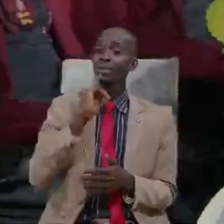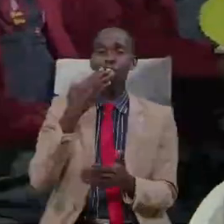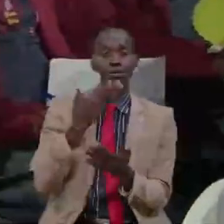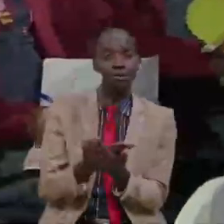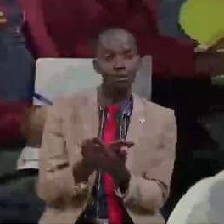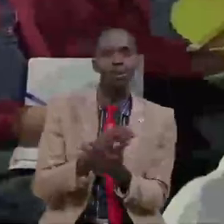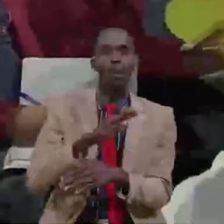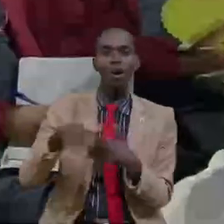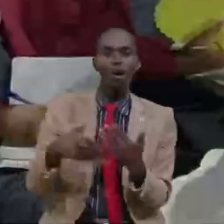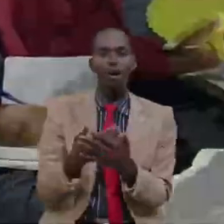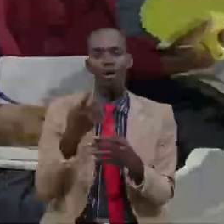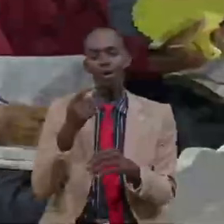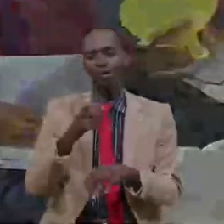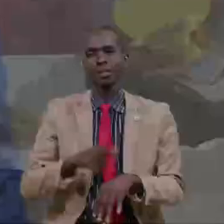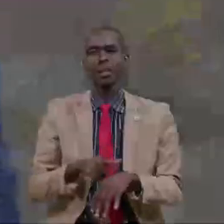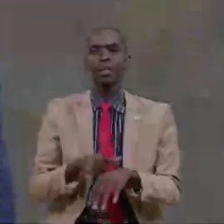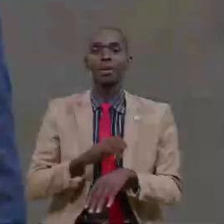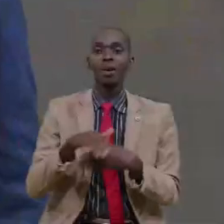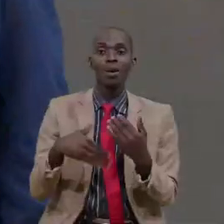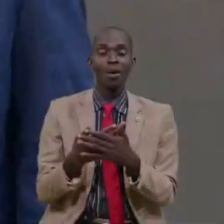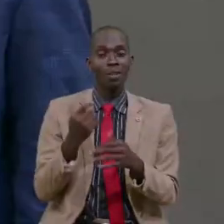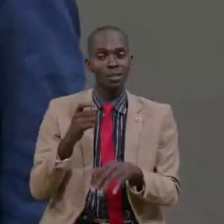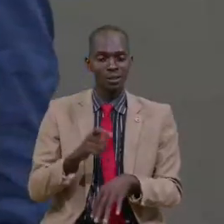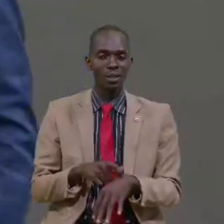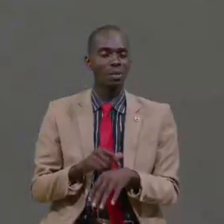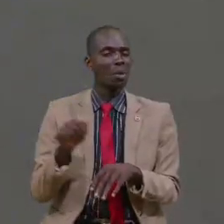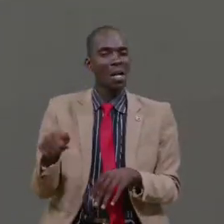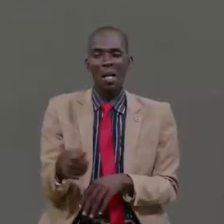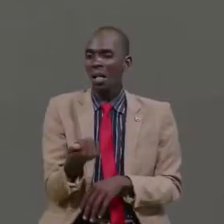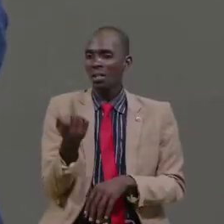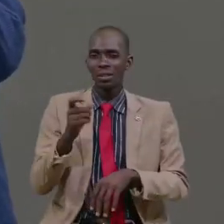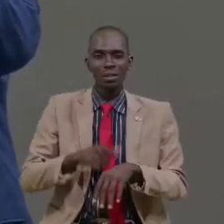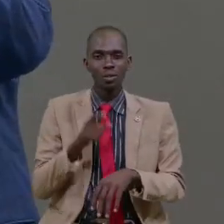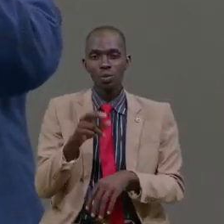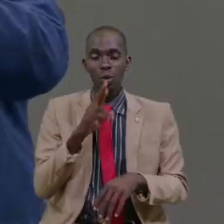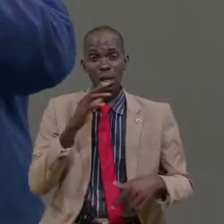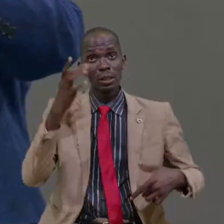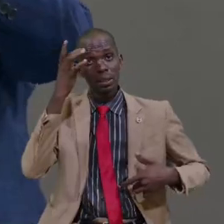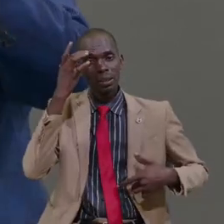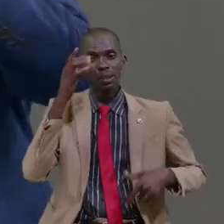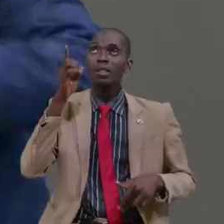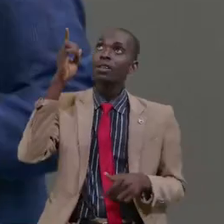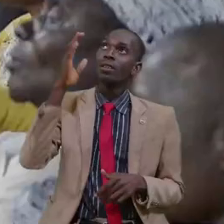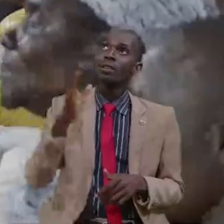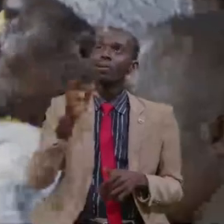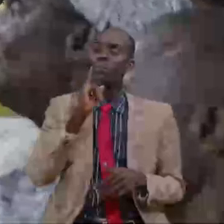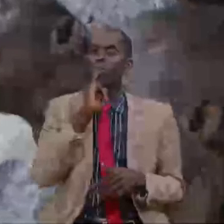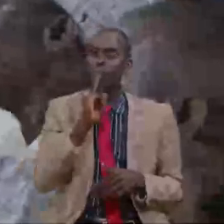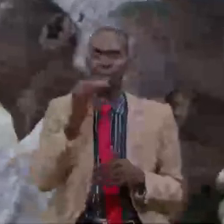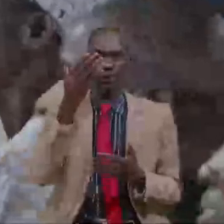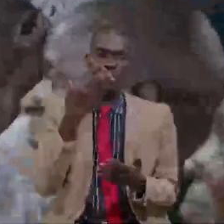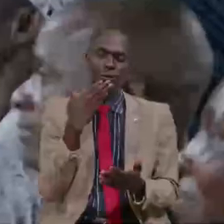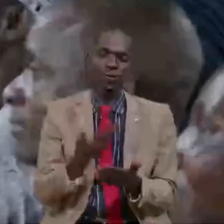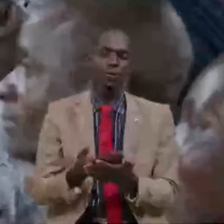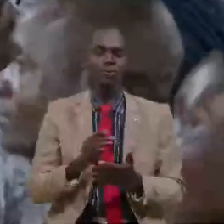Dieu est bon. Tout le temps. Chaque fois que tu es malade, Dieu est bon.